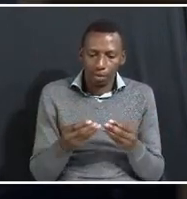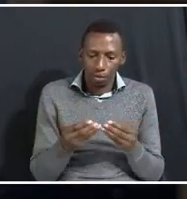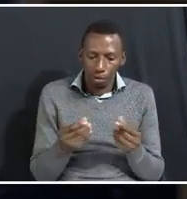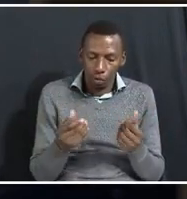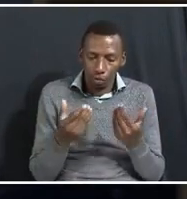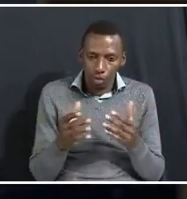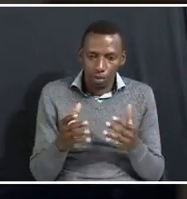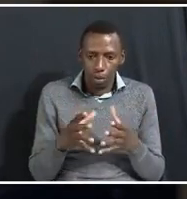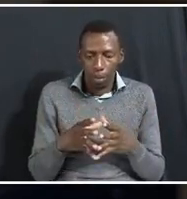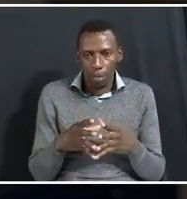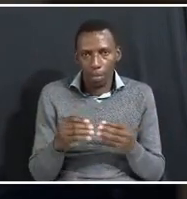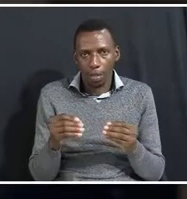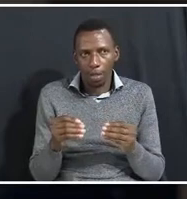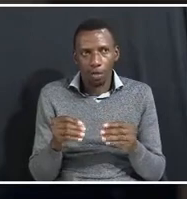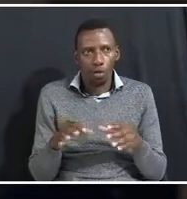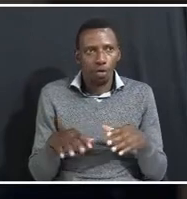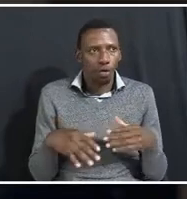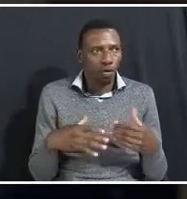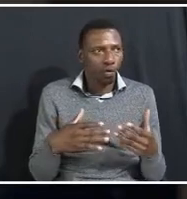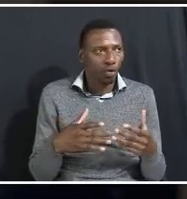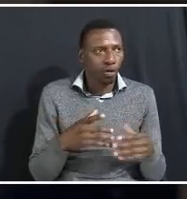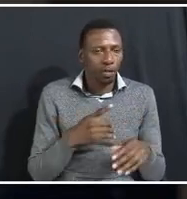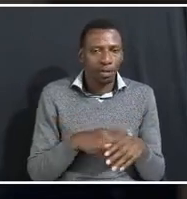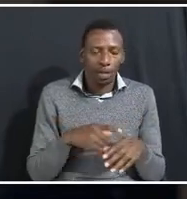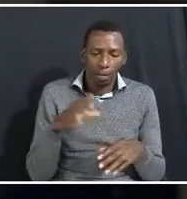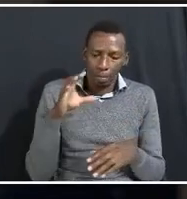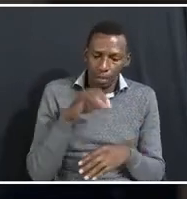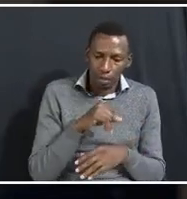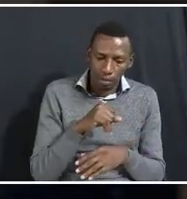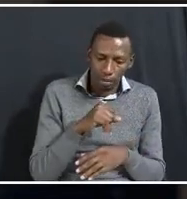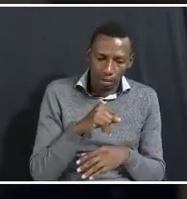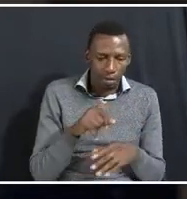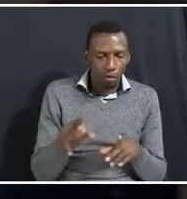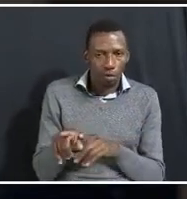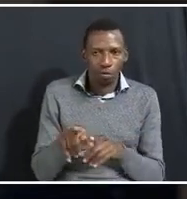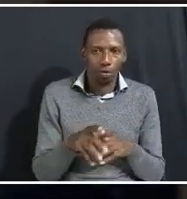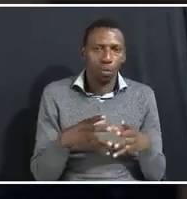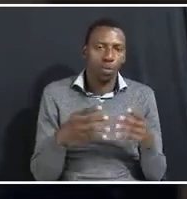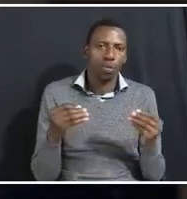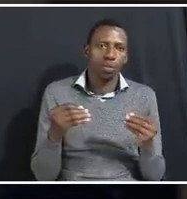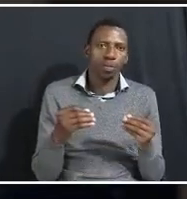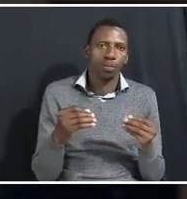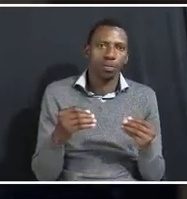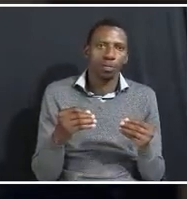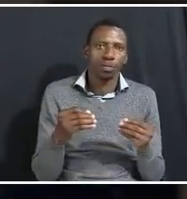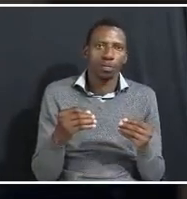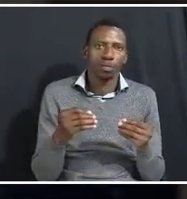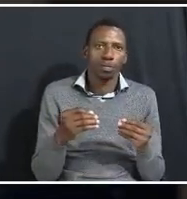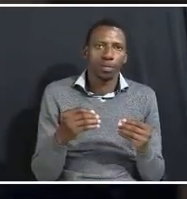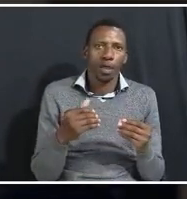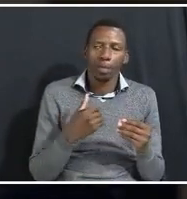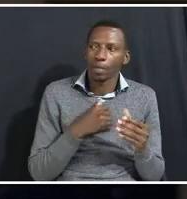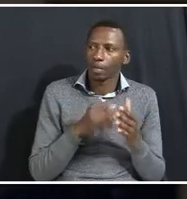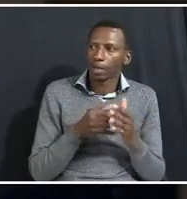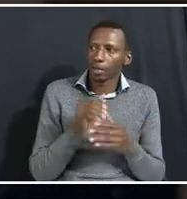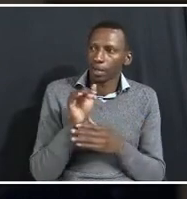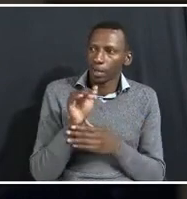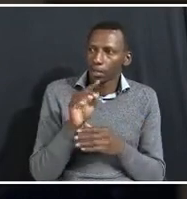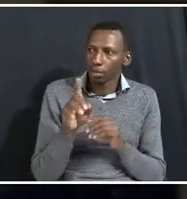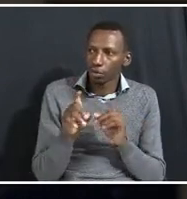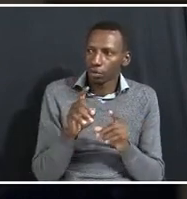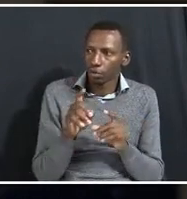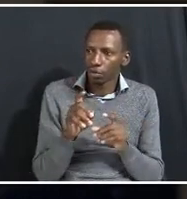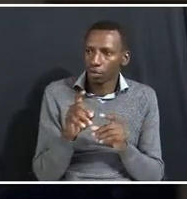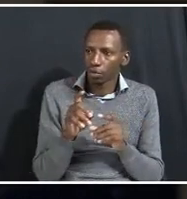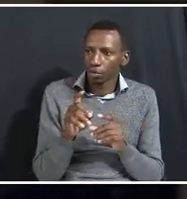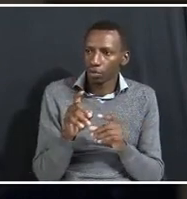nini? Ameenda ama akikosa ameenda. Unaona? So ni kuuliza kuwa mnako